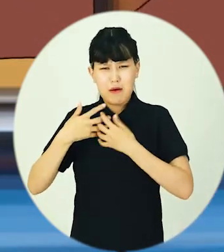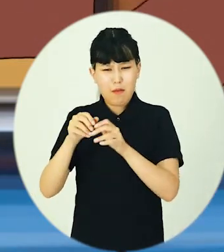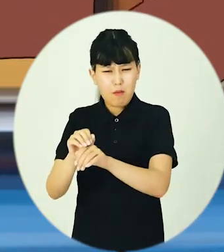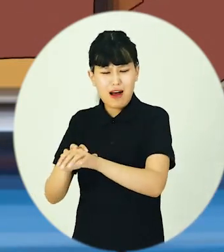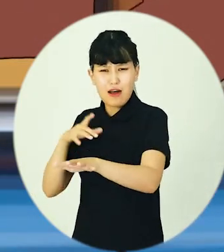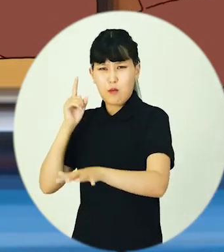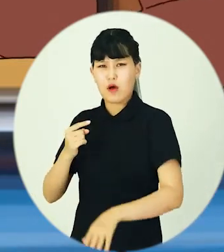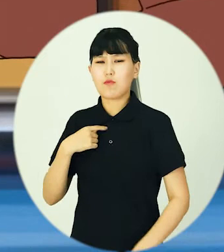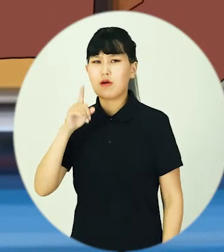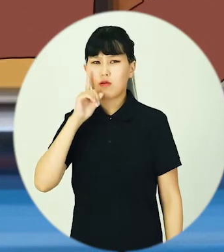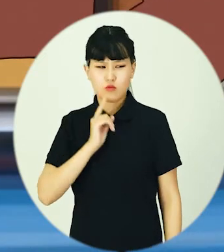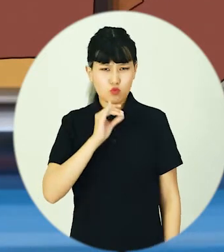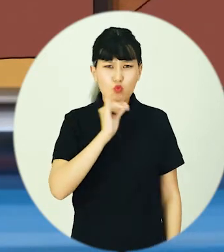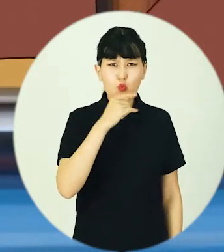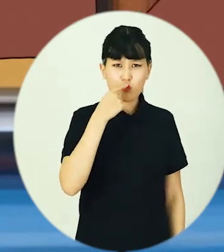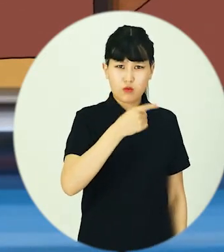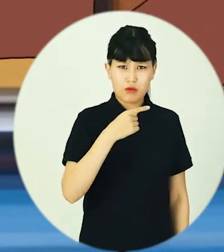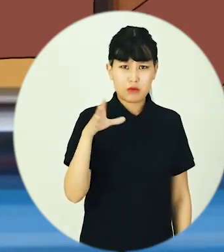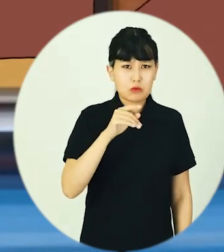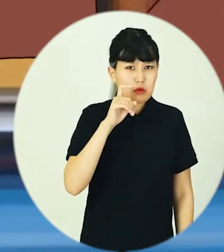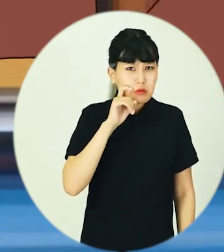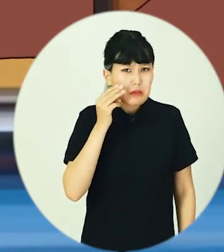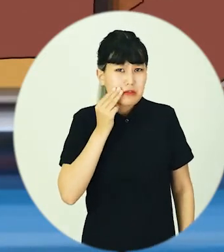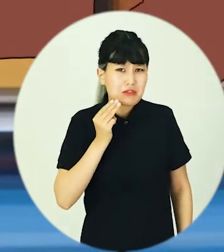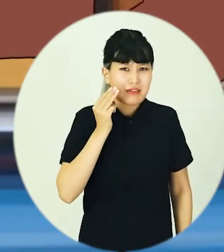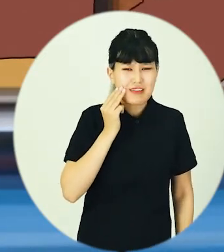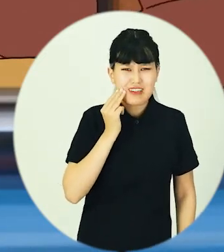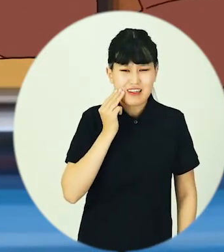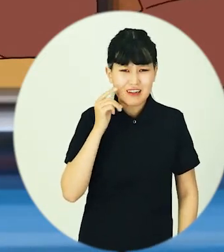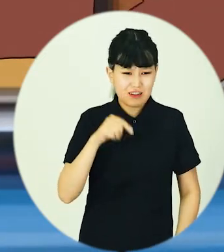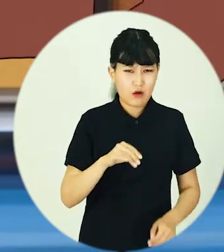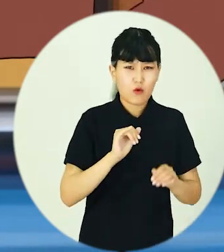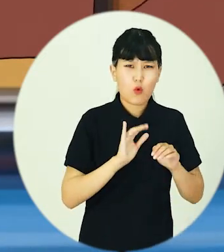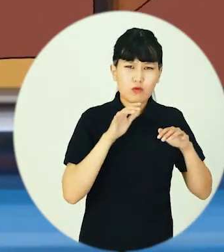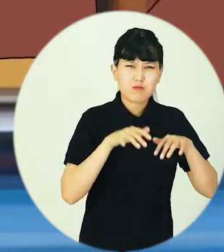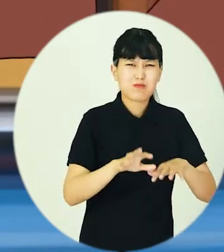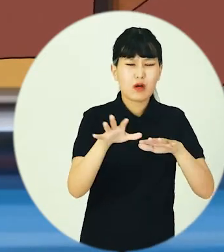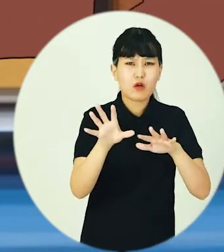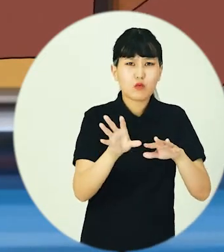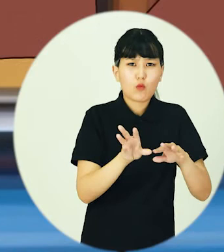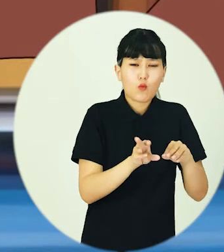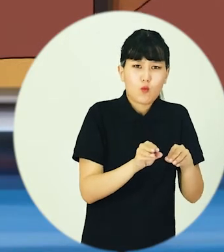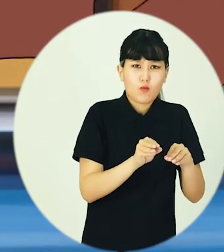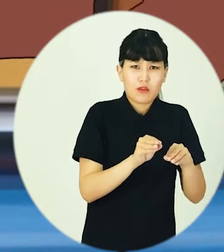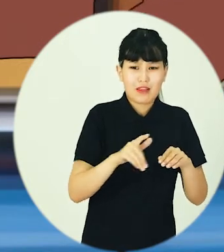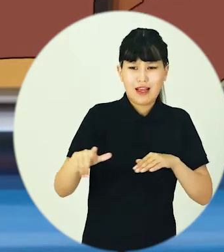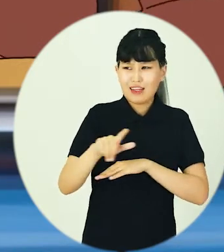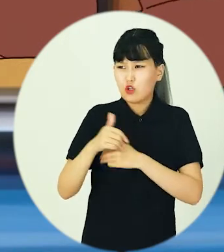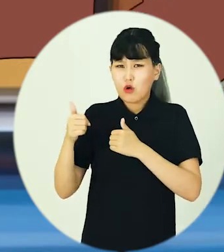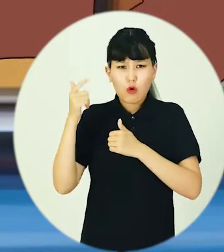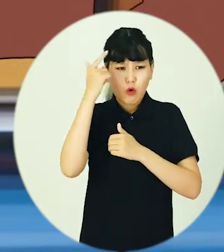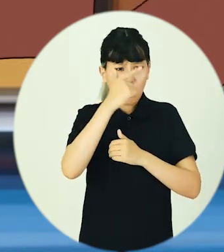минь? Та нарын энэ их хүслээс болж ус бэлчээр хомсдож одоо байтлаа асах тайрханда шахаж буухтаа тулж байгаа юм зүтэй.